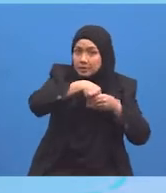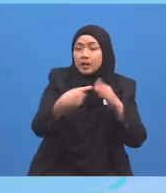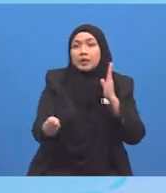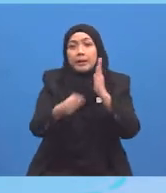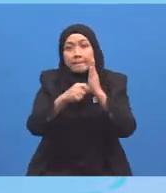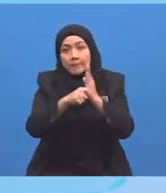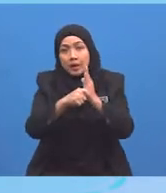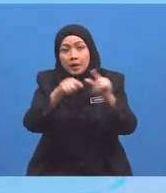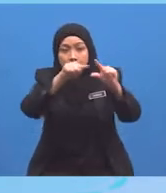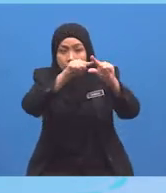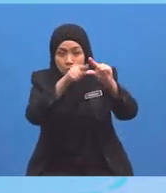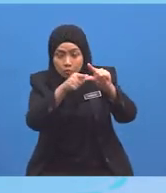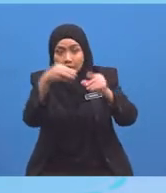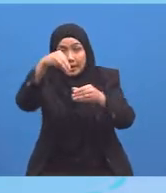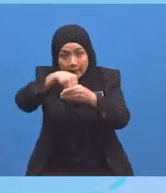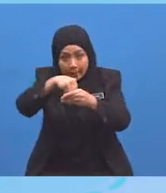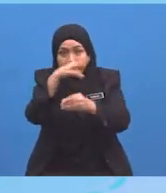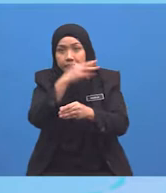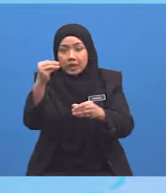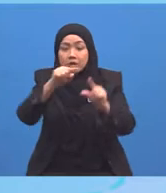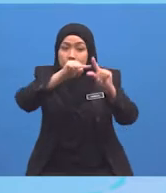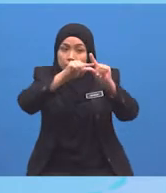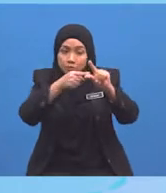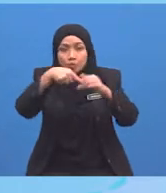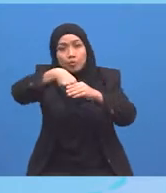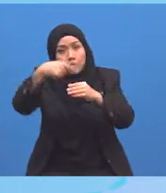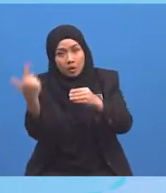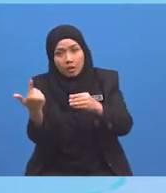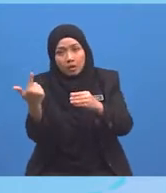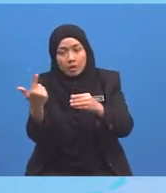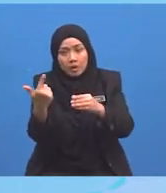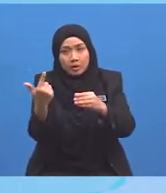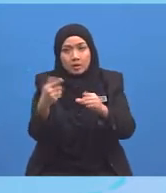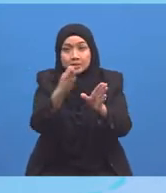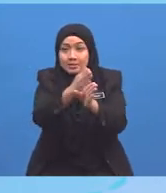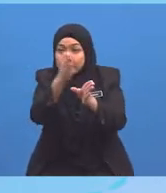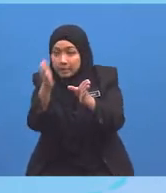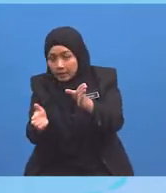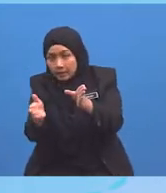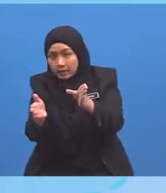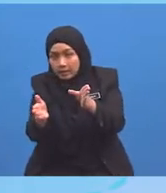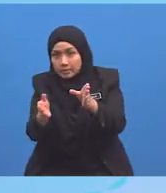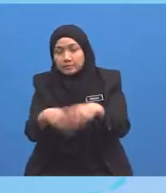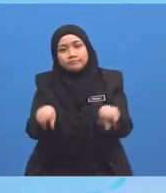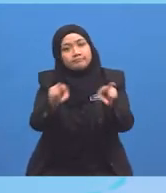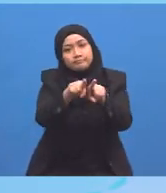sudut pedalaman dan sudut peluaran bersebelahan ialah